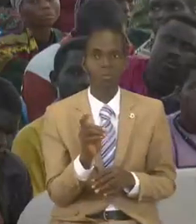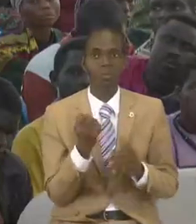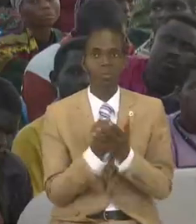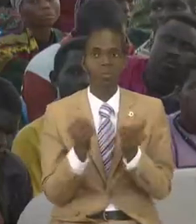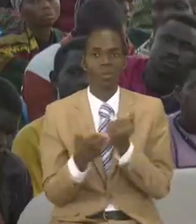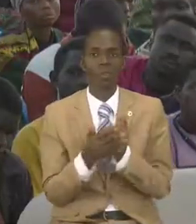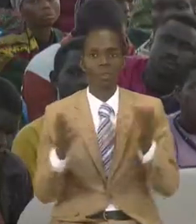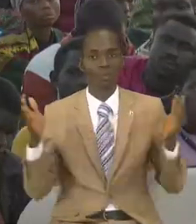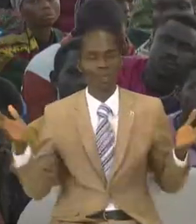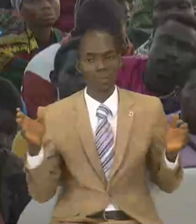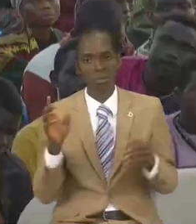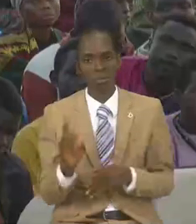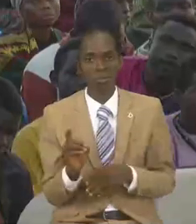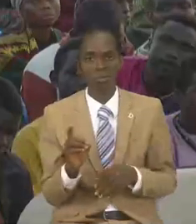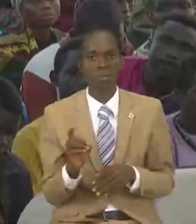crucifié,